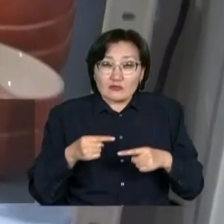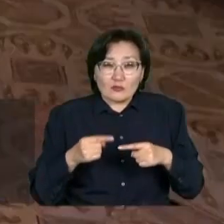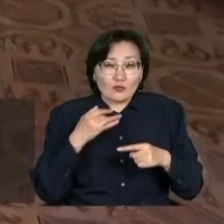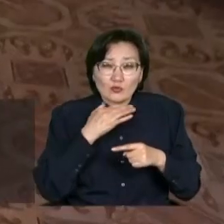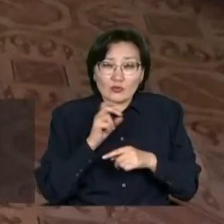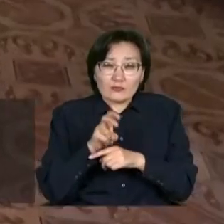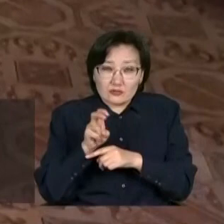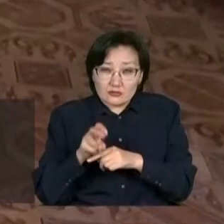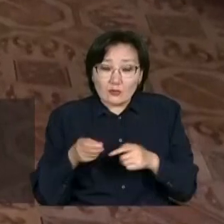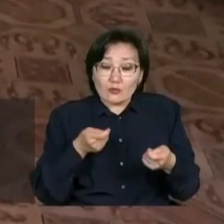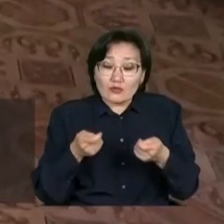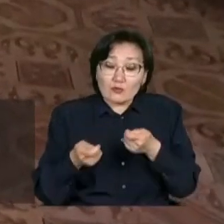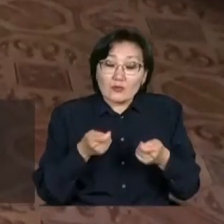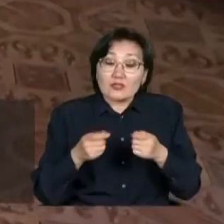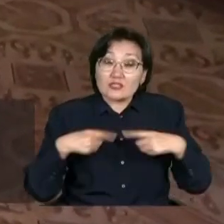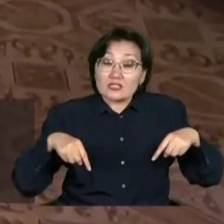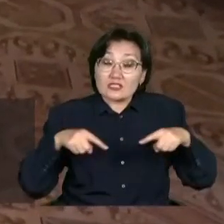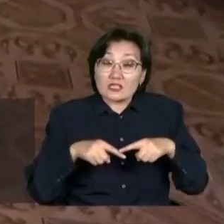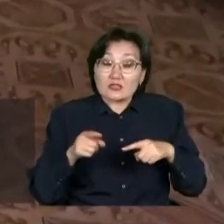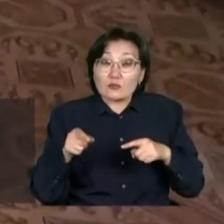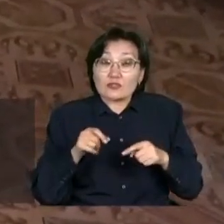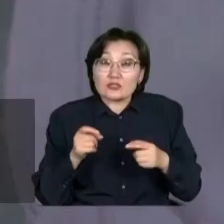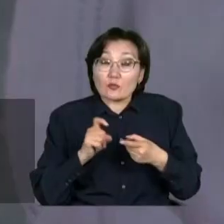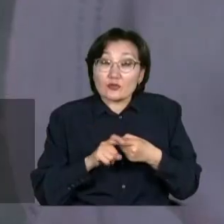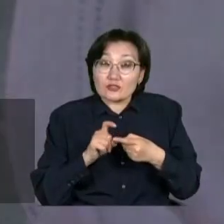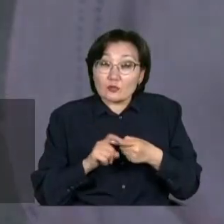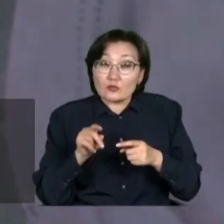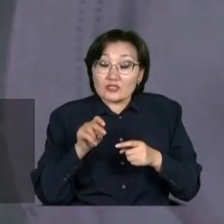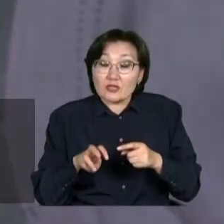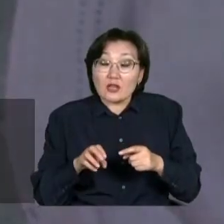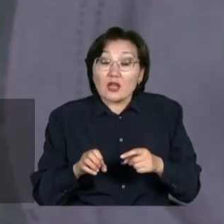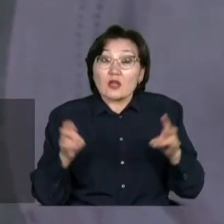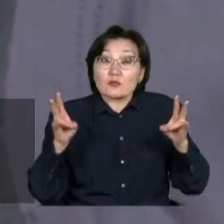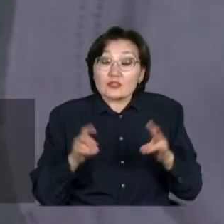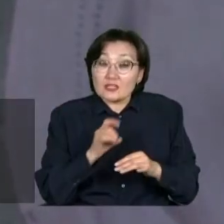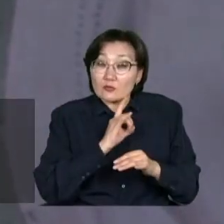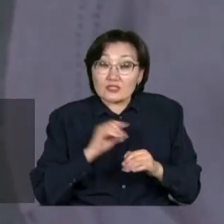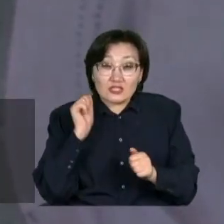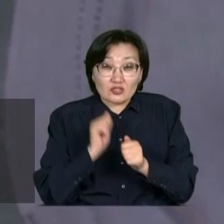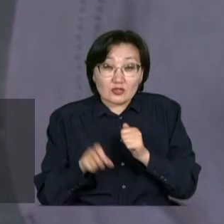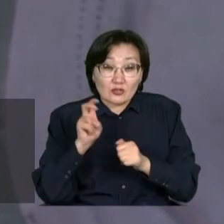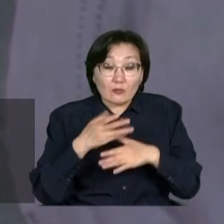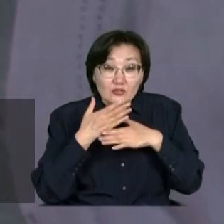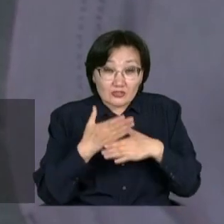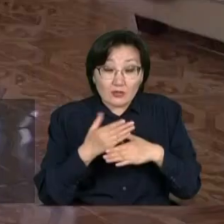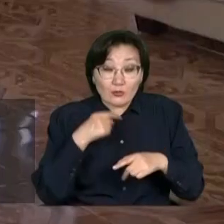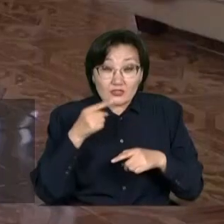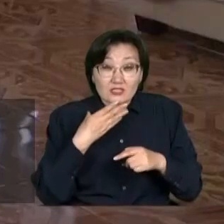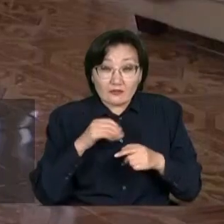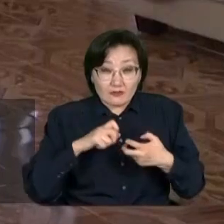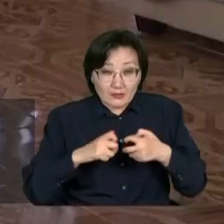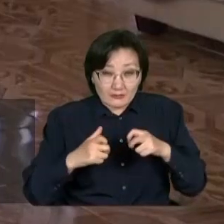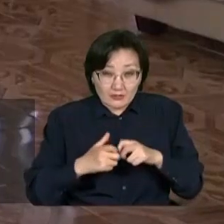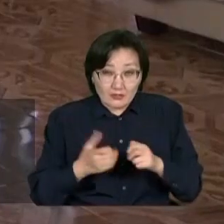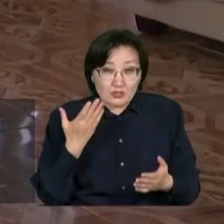постояльцев. Руководитель фонда «Кургау Астана» Анна Рыль связывает тенденцию с тем, что жертвы насилия стали чаще обращаться за помощью и говорить о своих